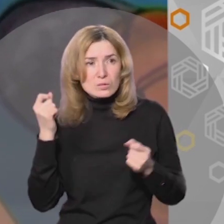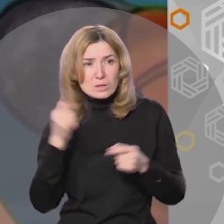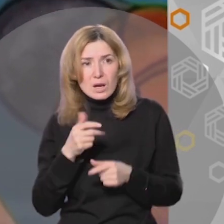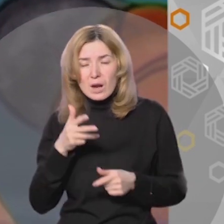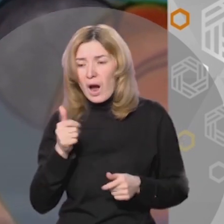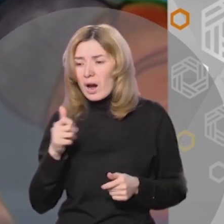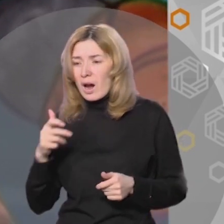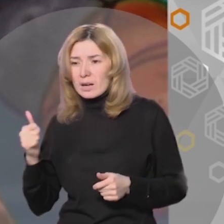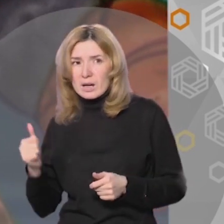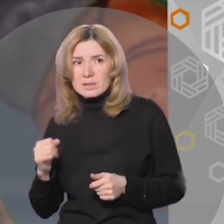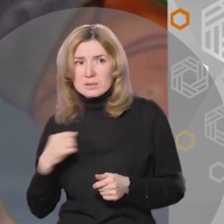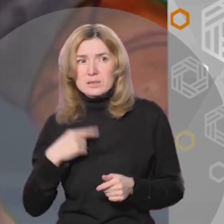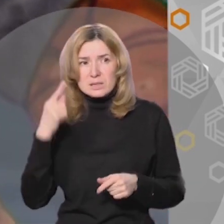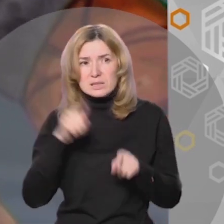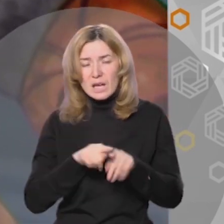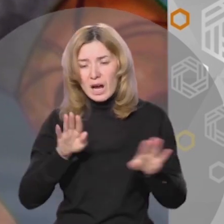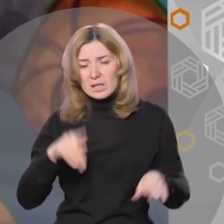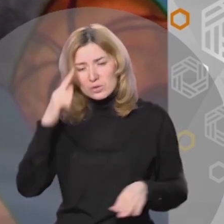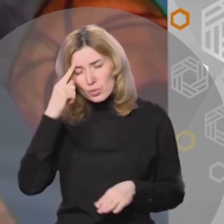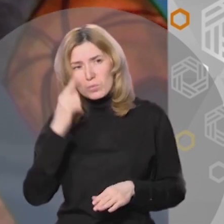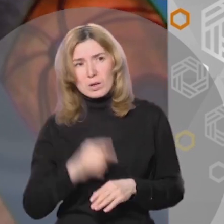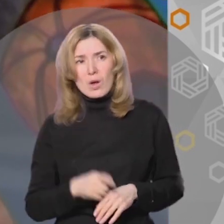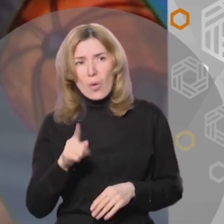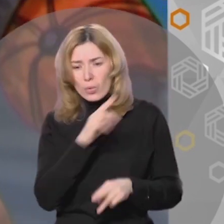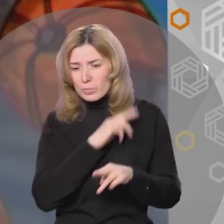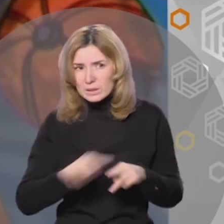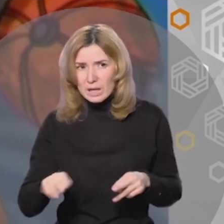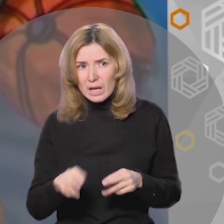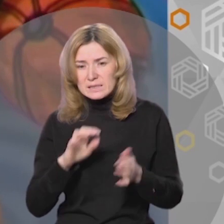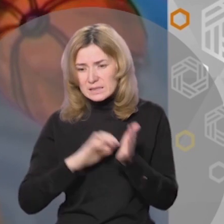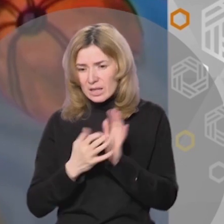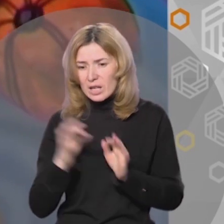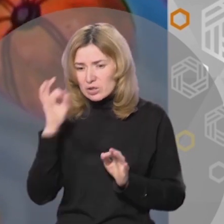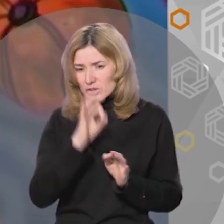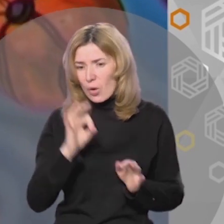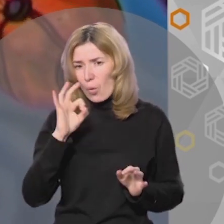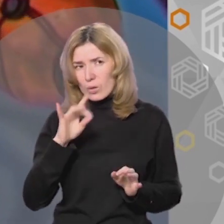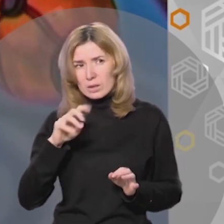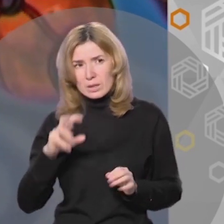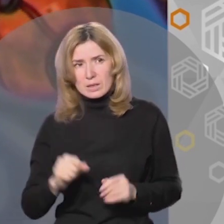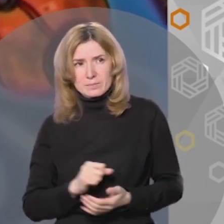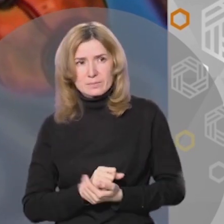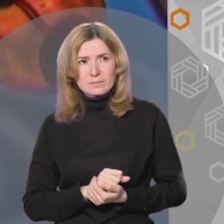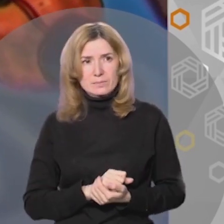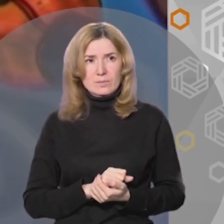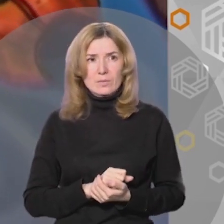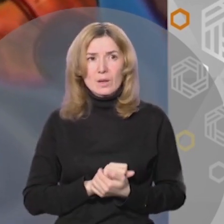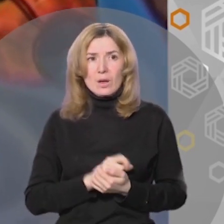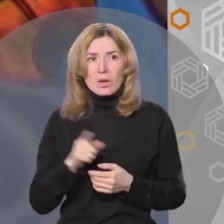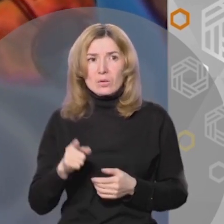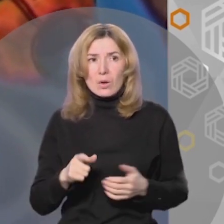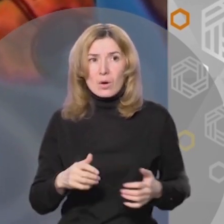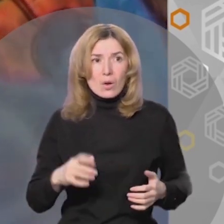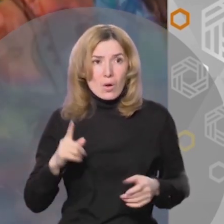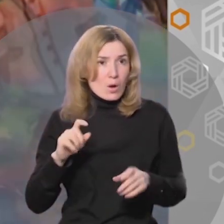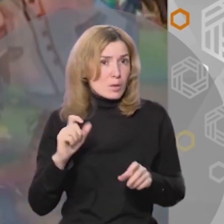услышал. Я так и думал. Он потерял стеклянный шарик Орлика. Нюка